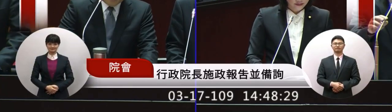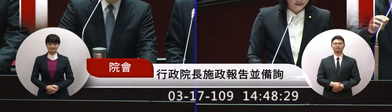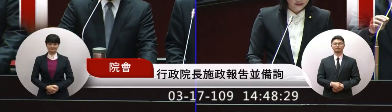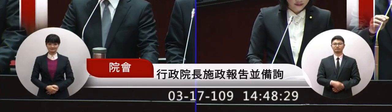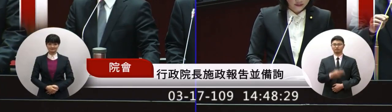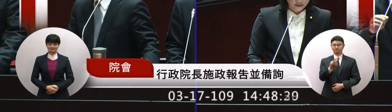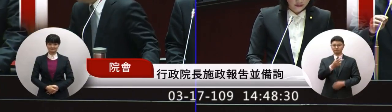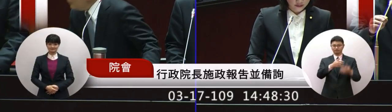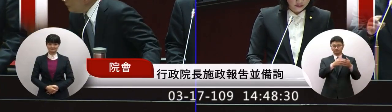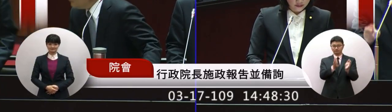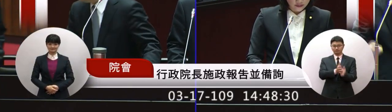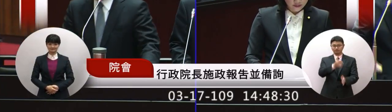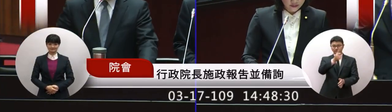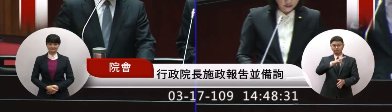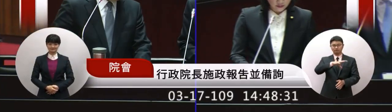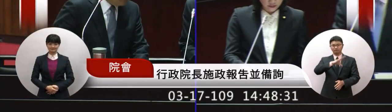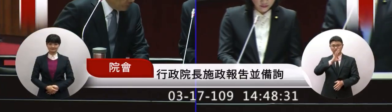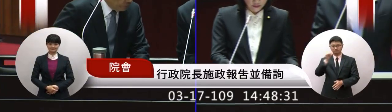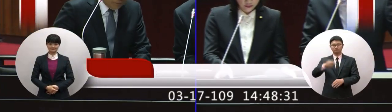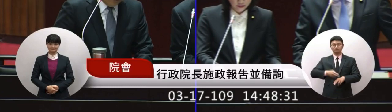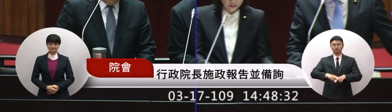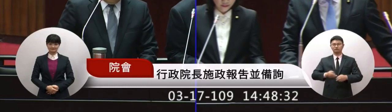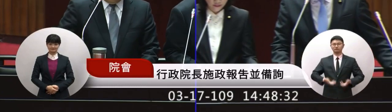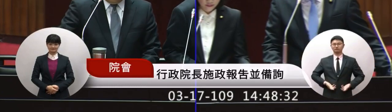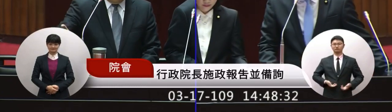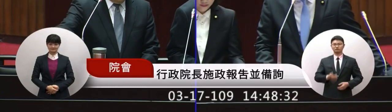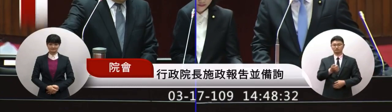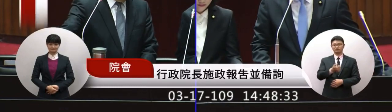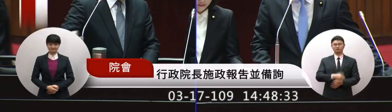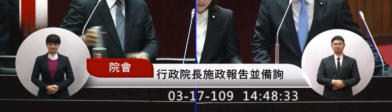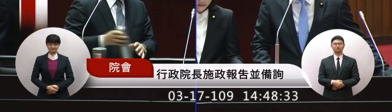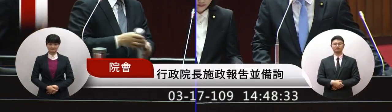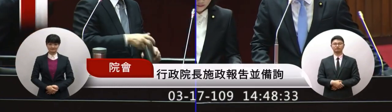两位部长先请回啊，谢谢。